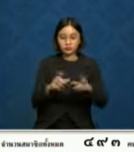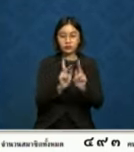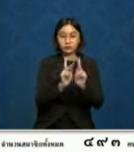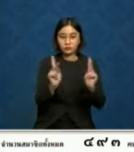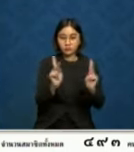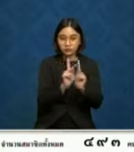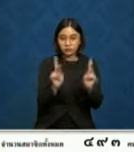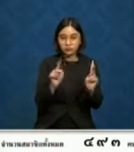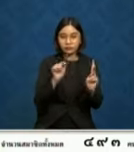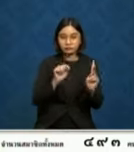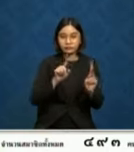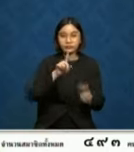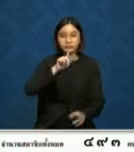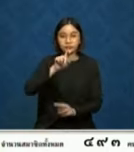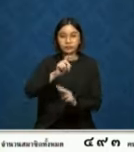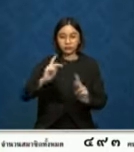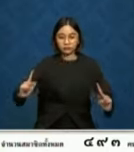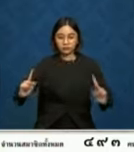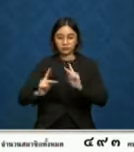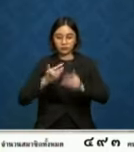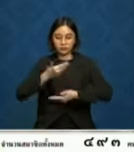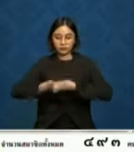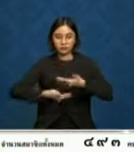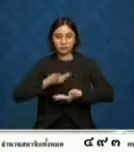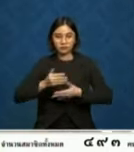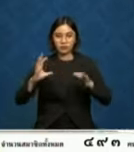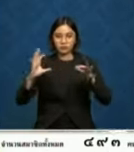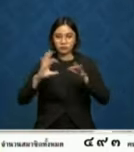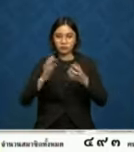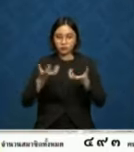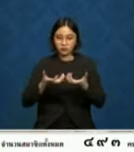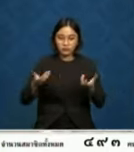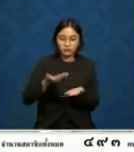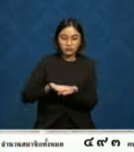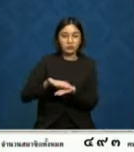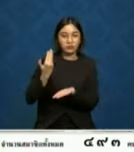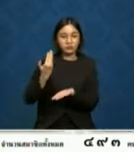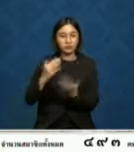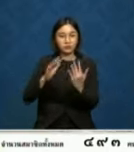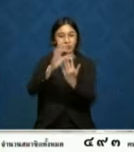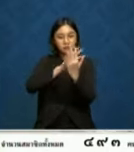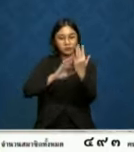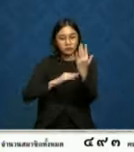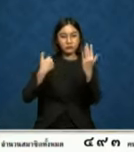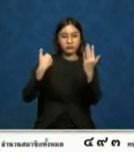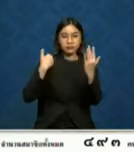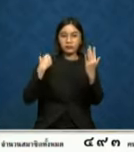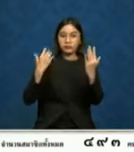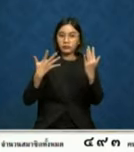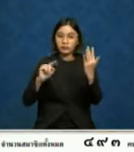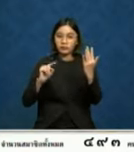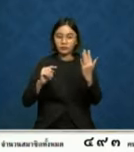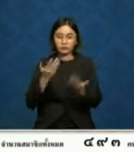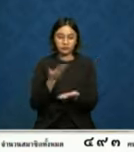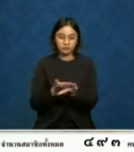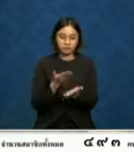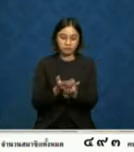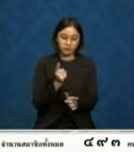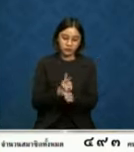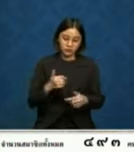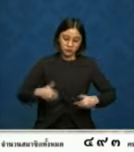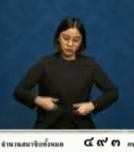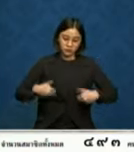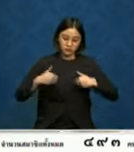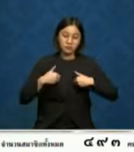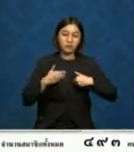ถามกระทรวงพาณิชย์เรื่องของสินค้าแพงทั้งแผ่นดินหรือไม่ค่าครองชีพ